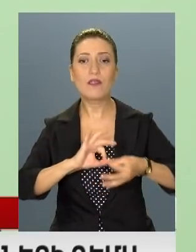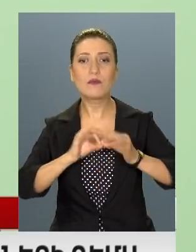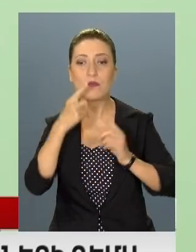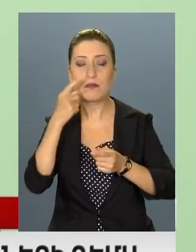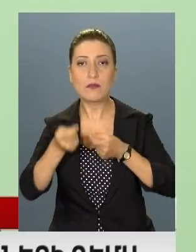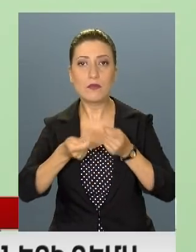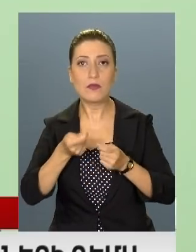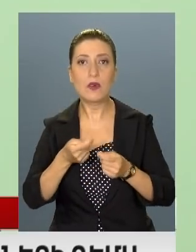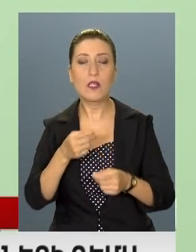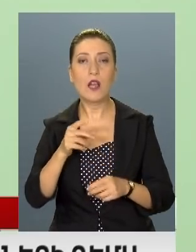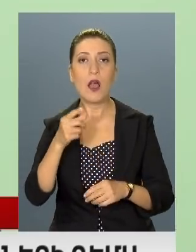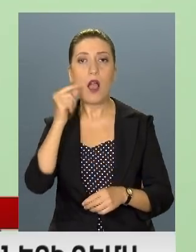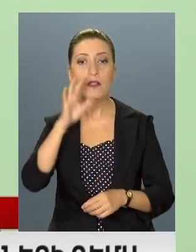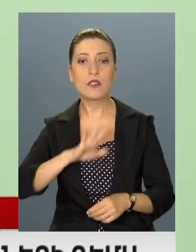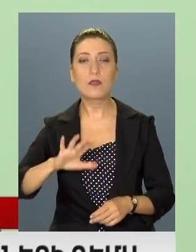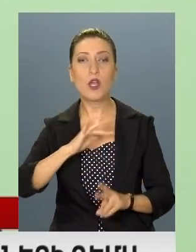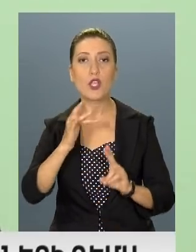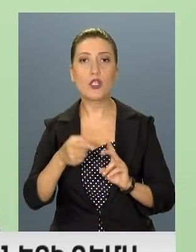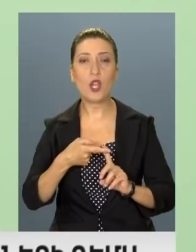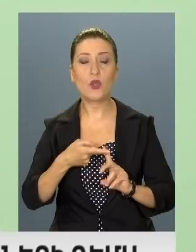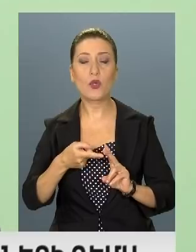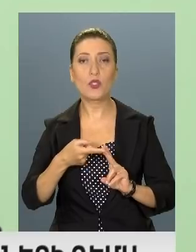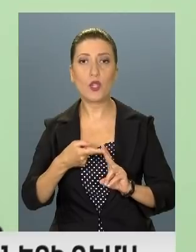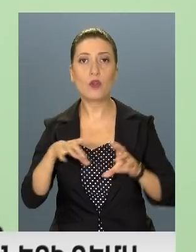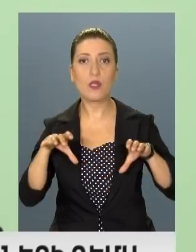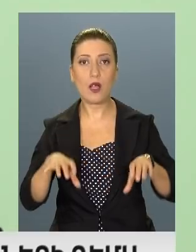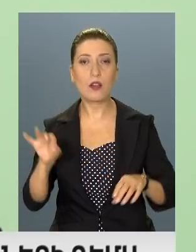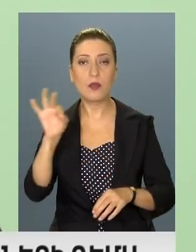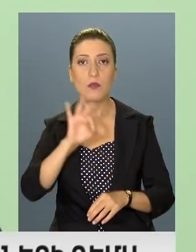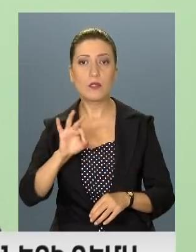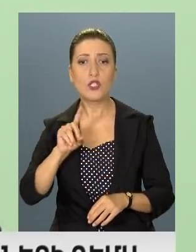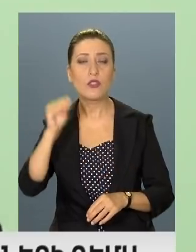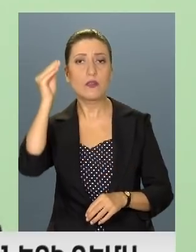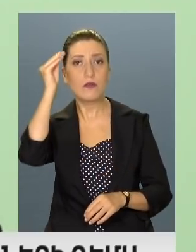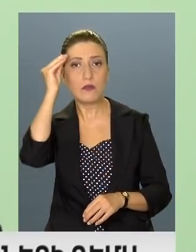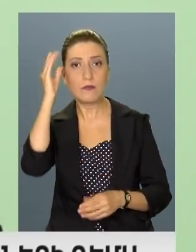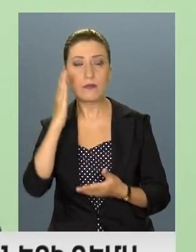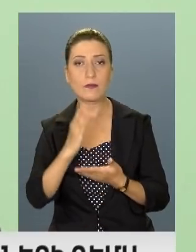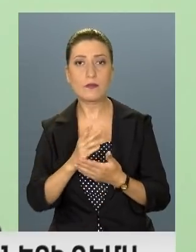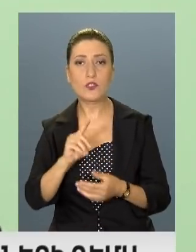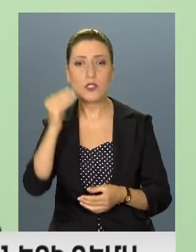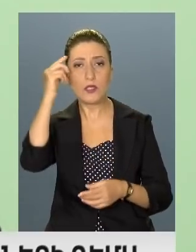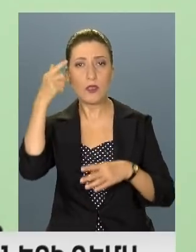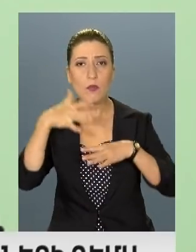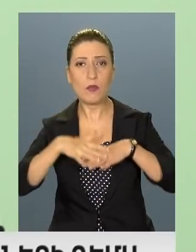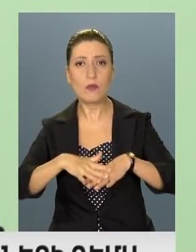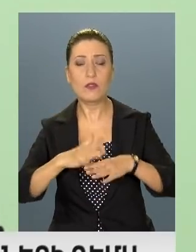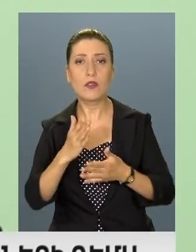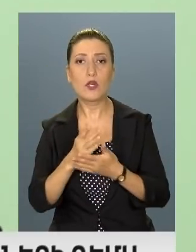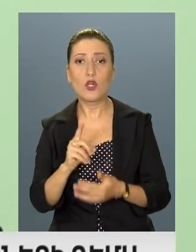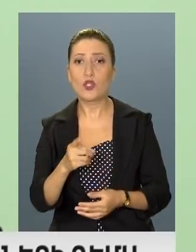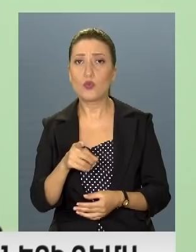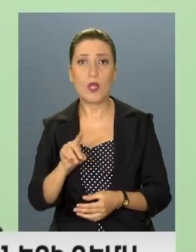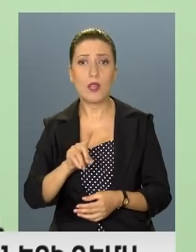Հայաստանի Հանրապետության երկրորդ նախագահից, թե ինչ դիտարկում եւ ինչ տրամաբանության եւ ինչու համար են